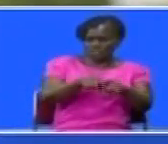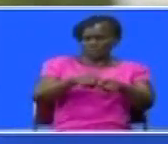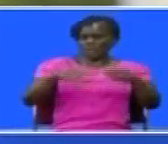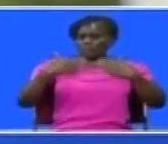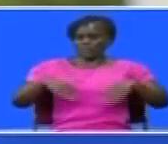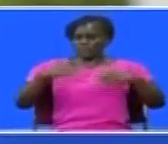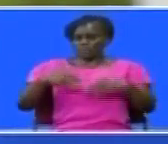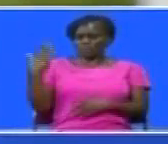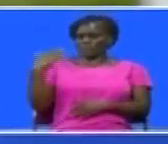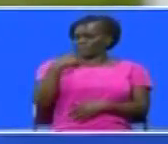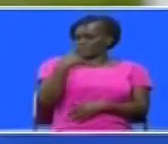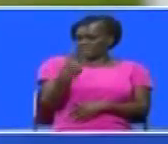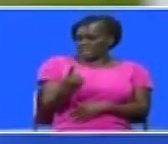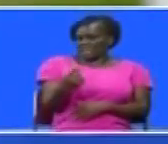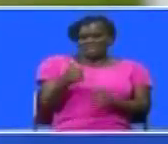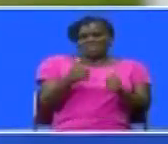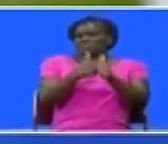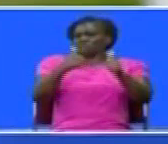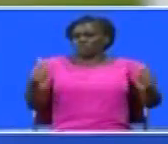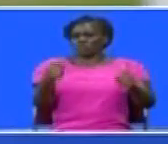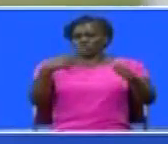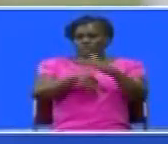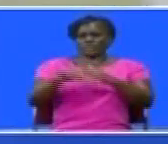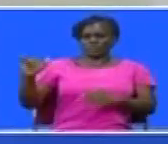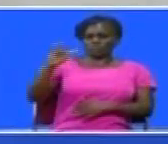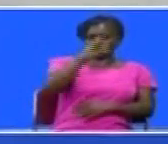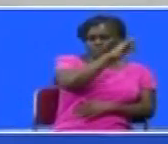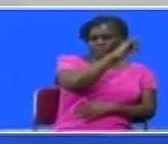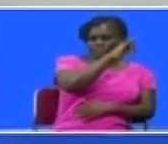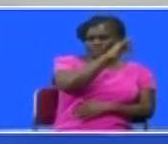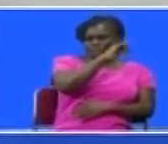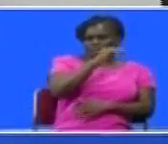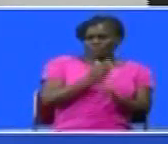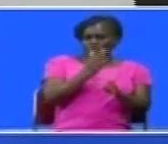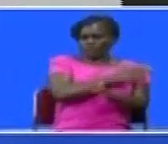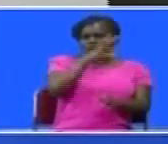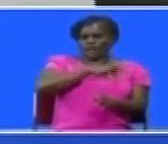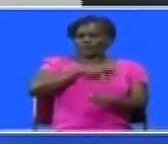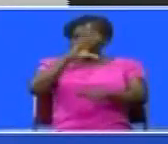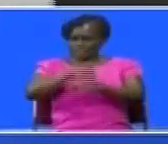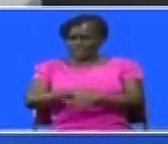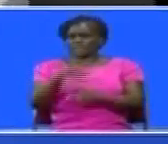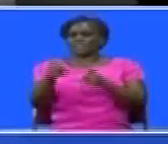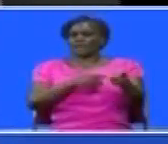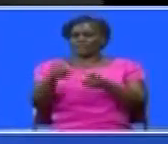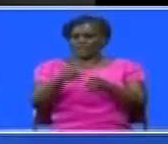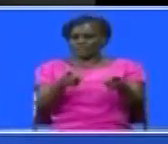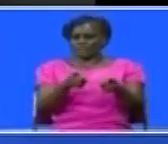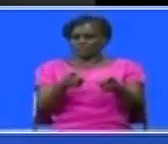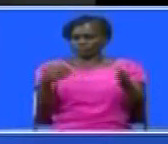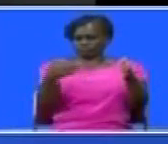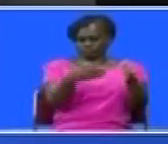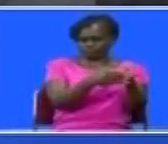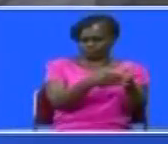hapo awali iliarifiwa kwamba walidinda kuabiri ndege hadi marupurupu yao yalipwe, jambo ambalo lilofanya safari yao hadi Cape Verde